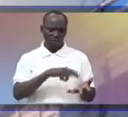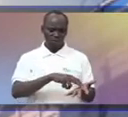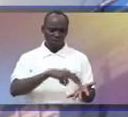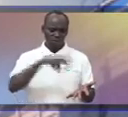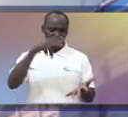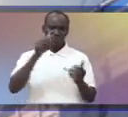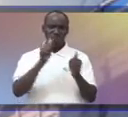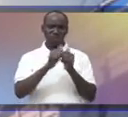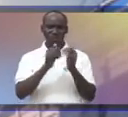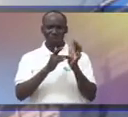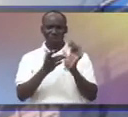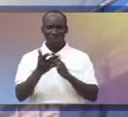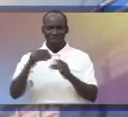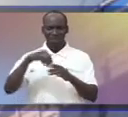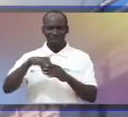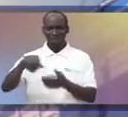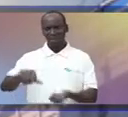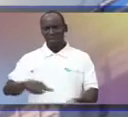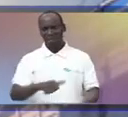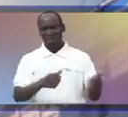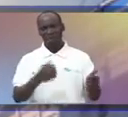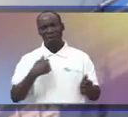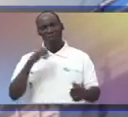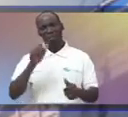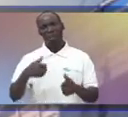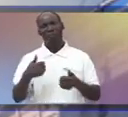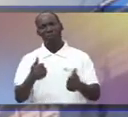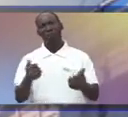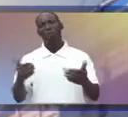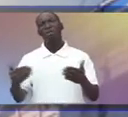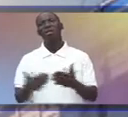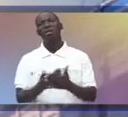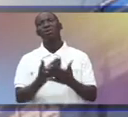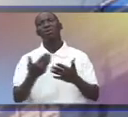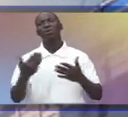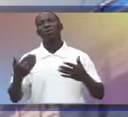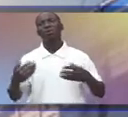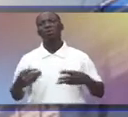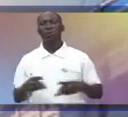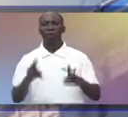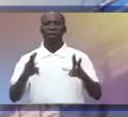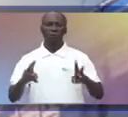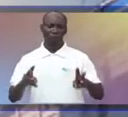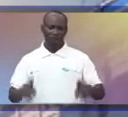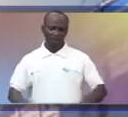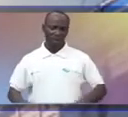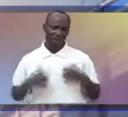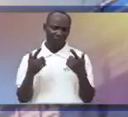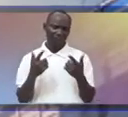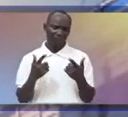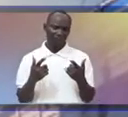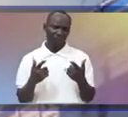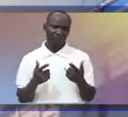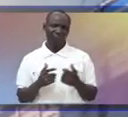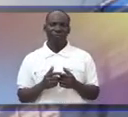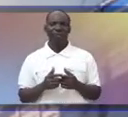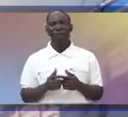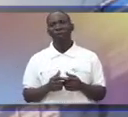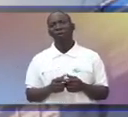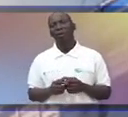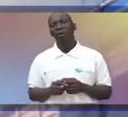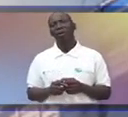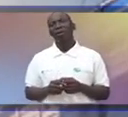yenante enkwafofuru. Eji adofo no. Esu bo a onyankopon aka so onimpa emmo na